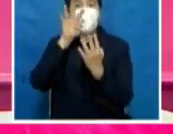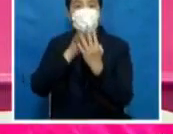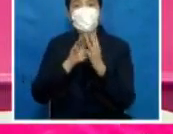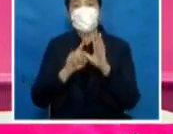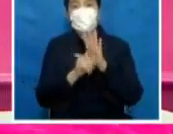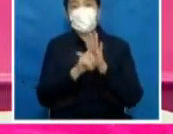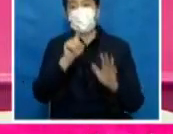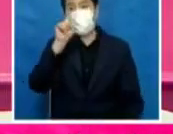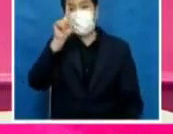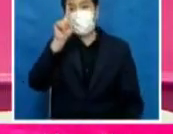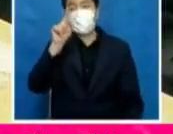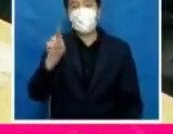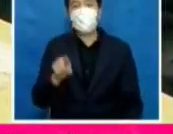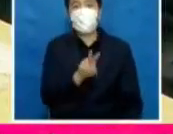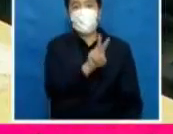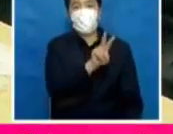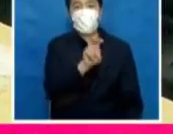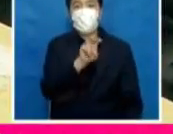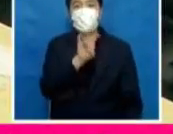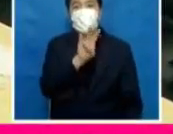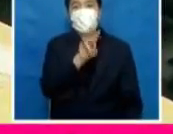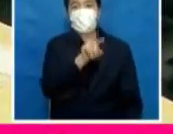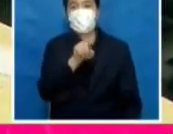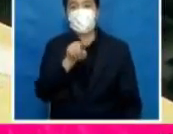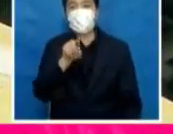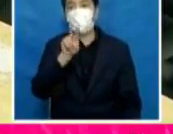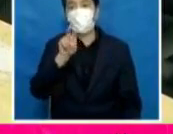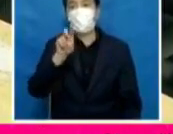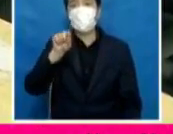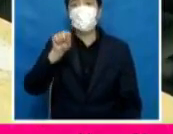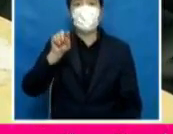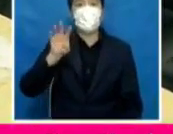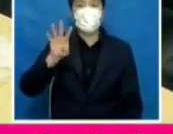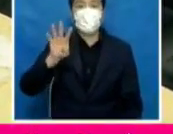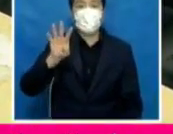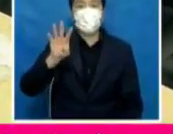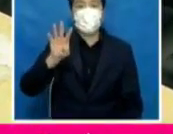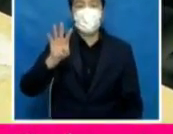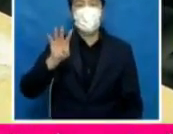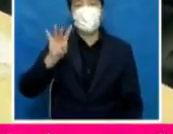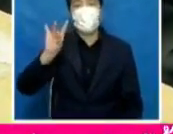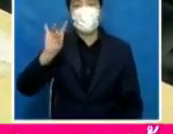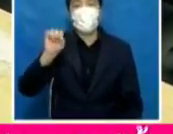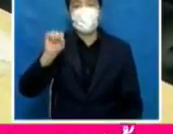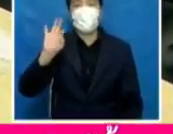ครั้งงวดที่207ถึงงวดที่224จำนวน